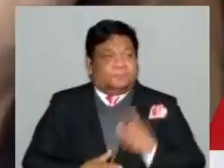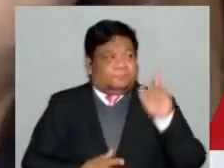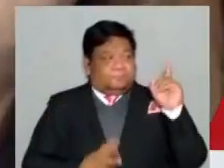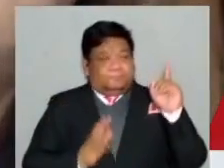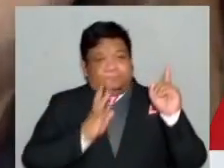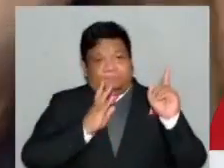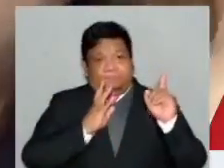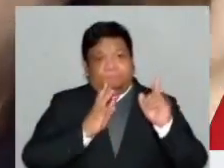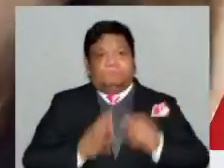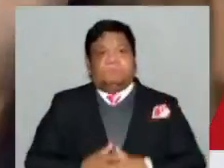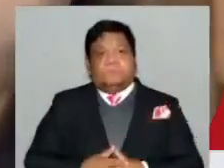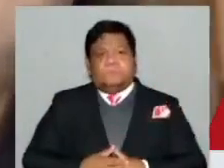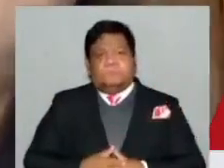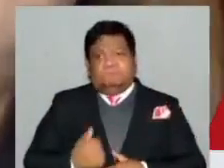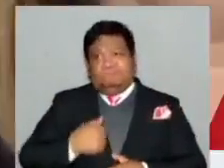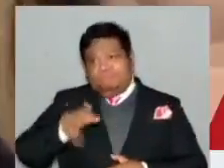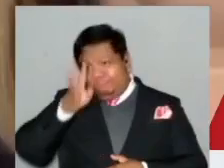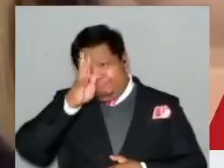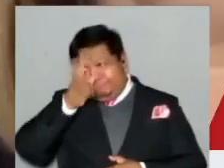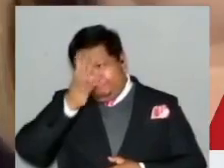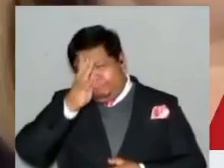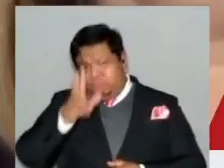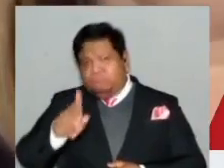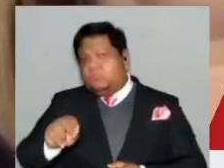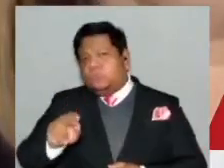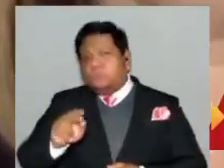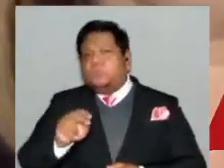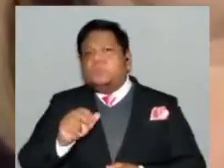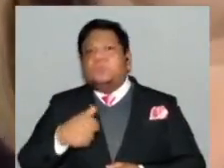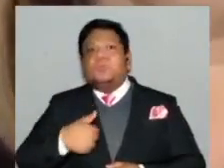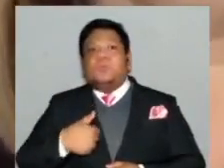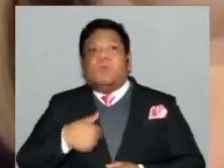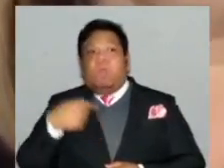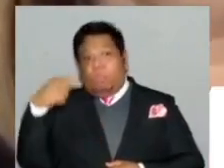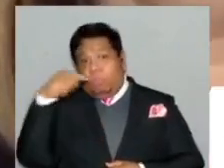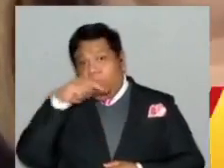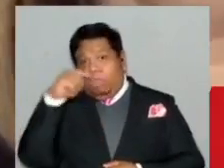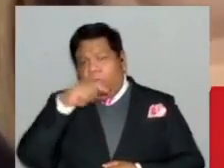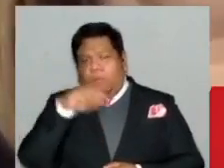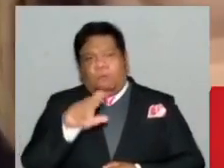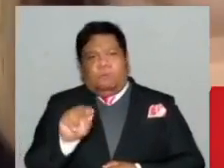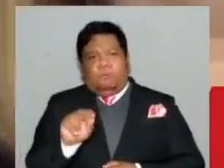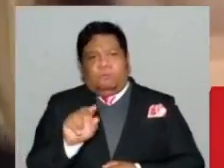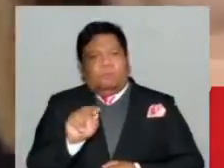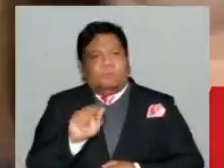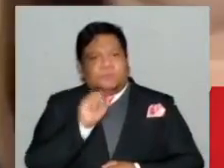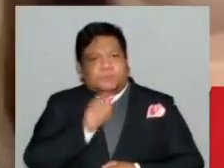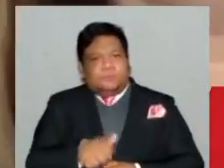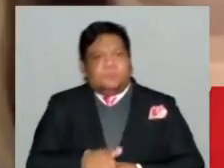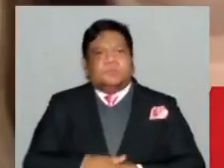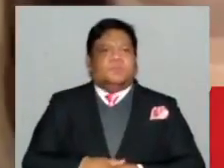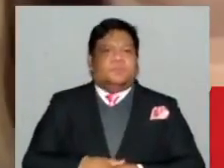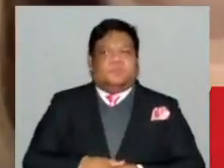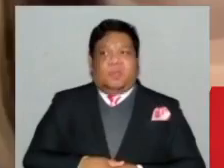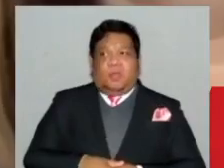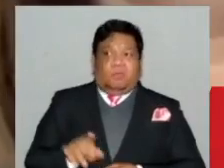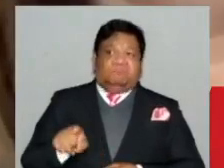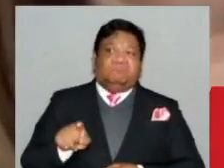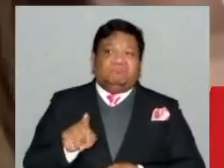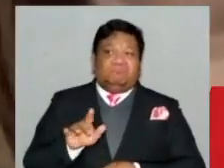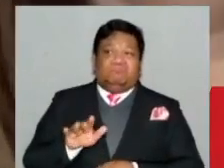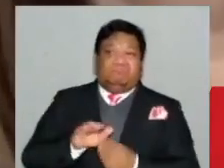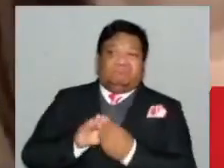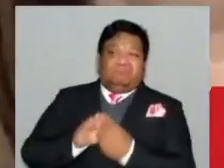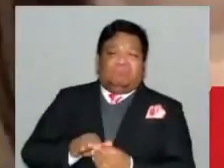nag-iimbento, hindi ako nagpo-produce ng lies at hindi rin namin siya kinakawawa at hindi rin namin siya sinasabi ang